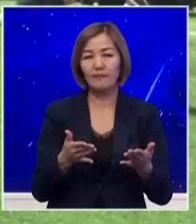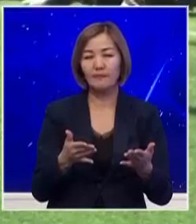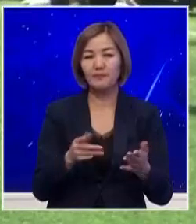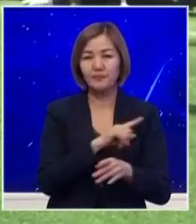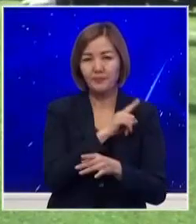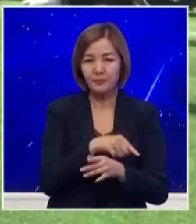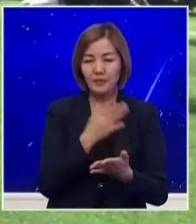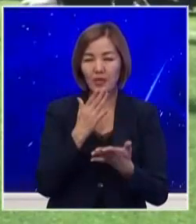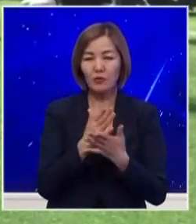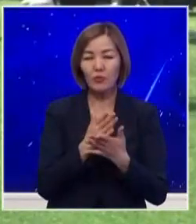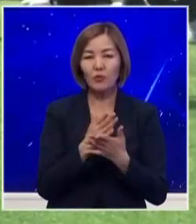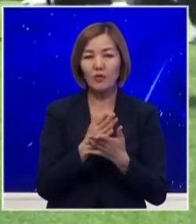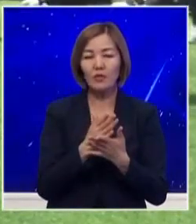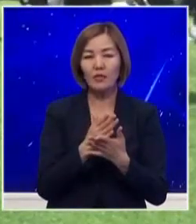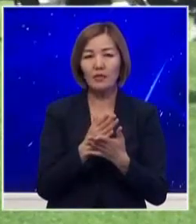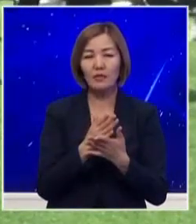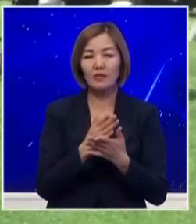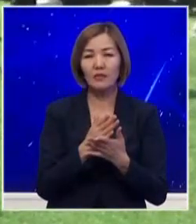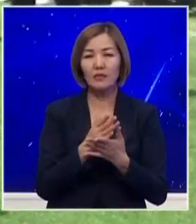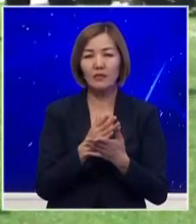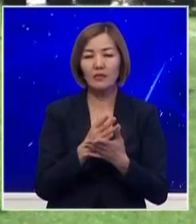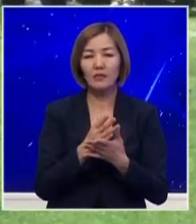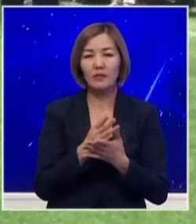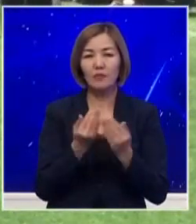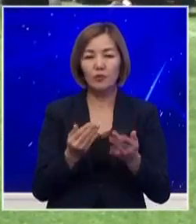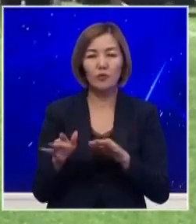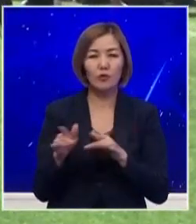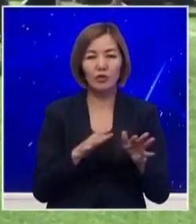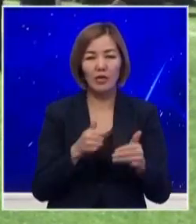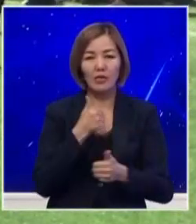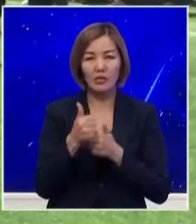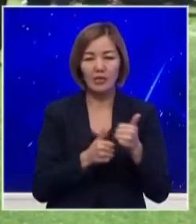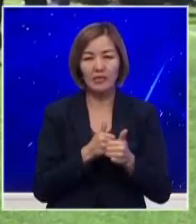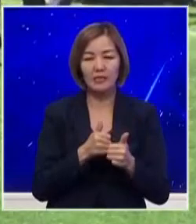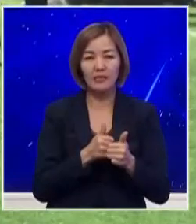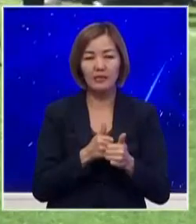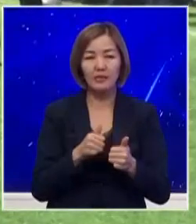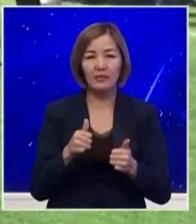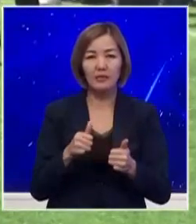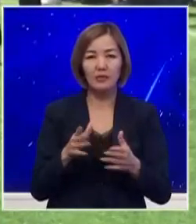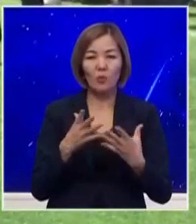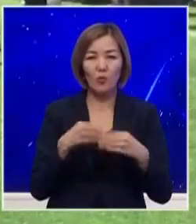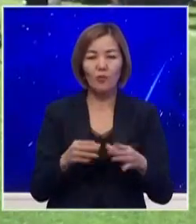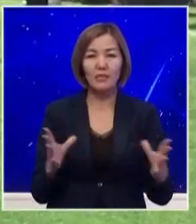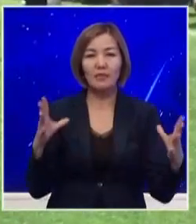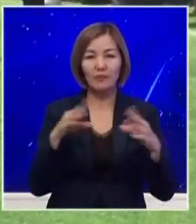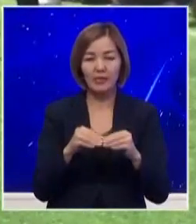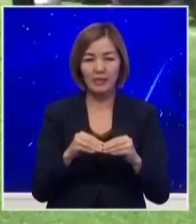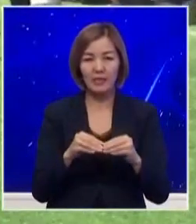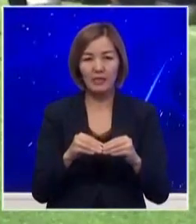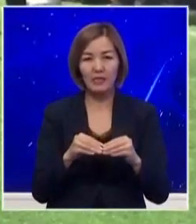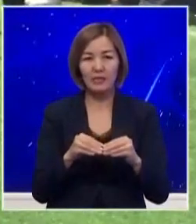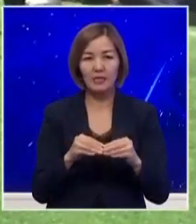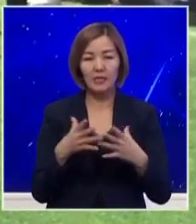нығайту. Сол мен қатар бүгінгі шара, мен ойымша, бүкіл мына отбасын біріктіретін,